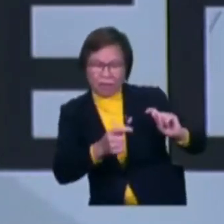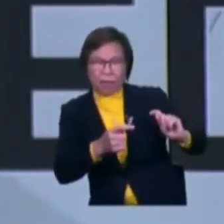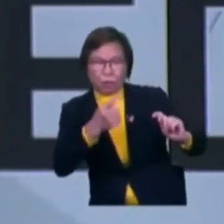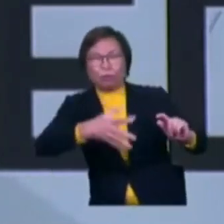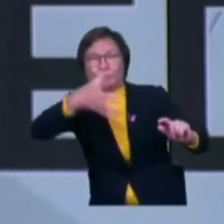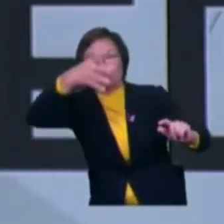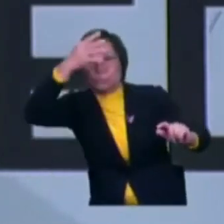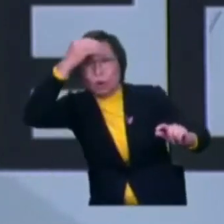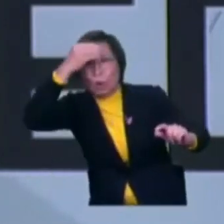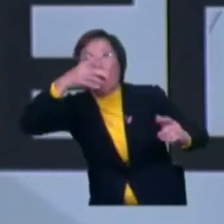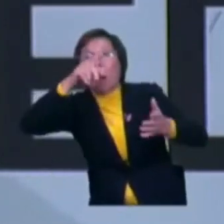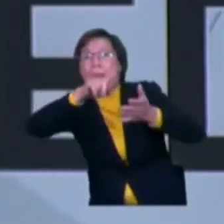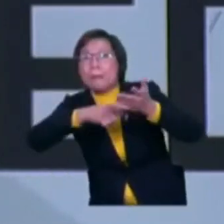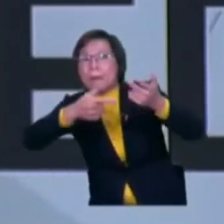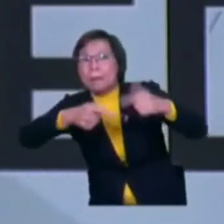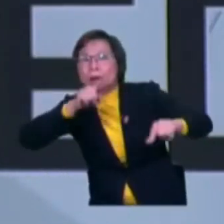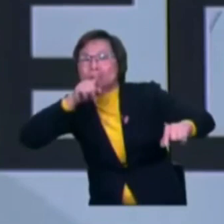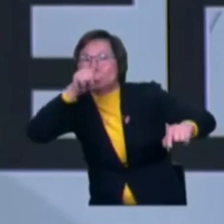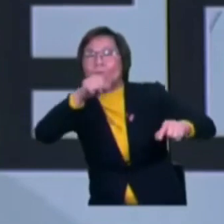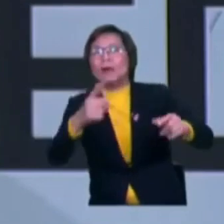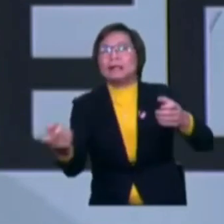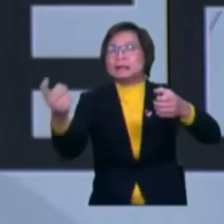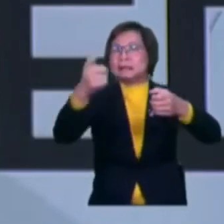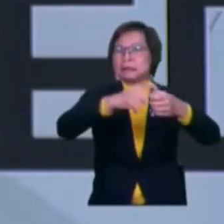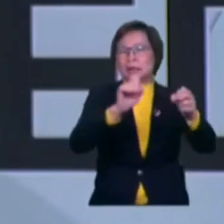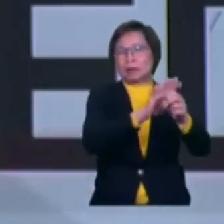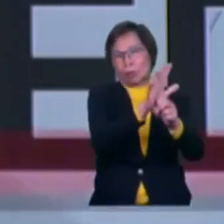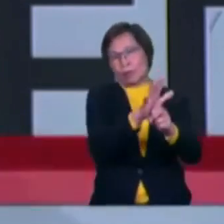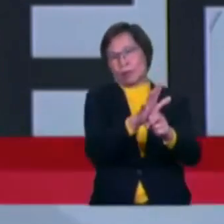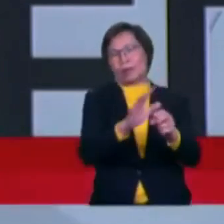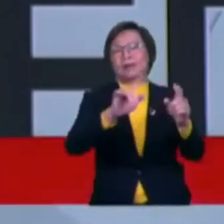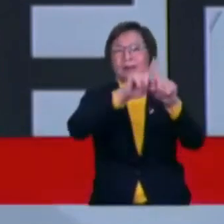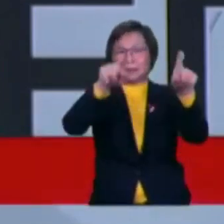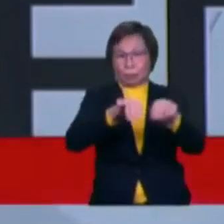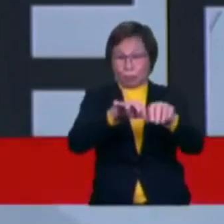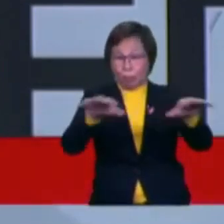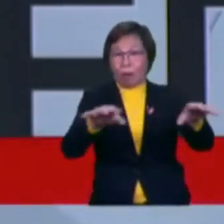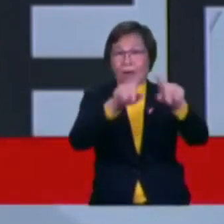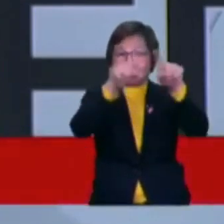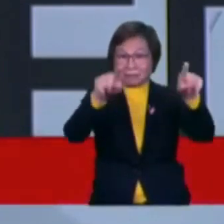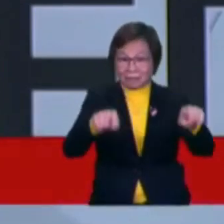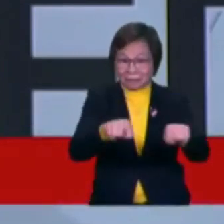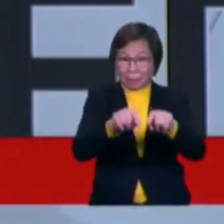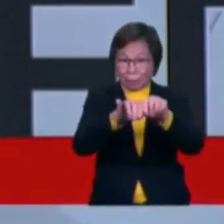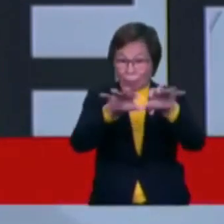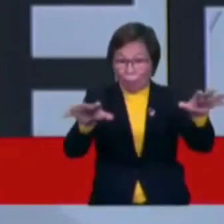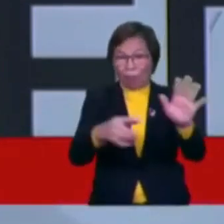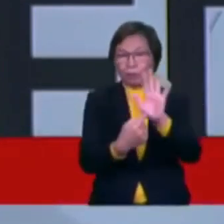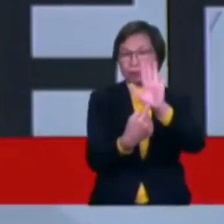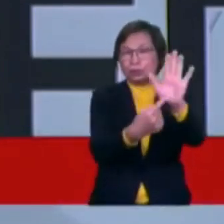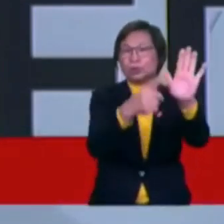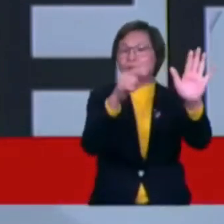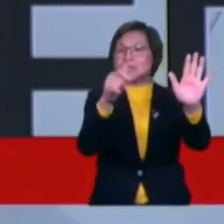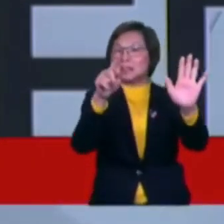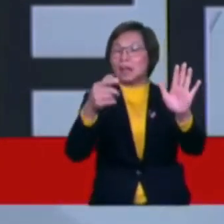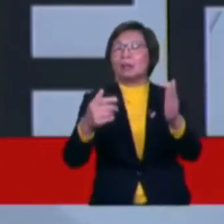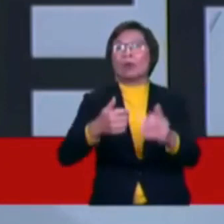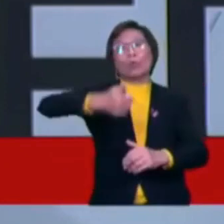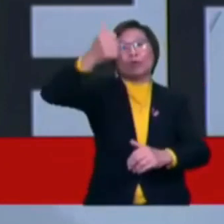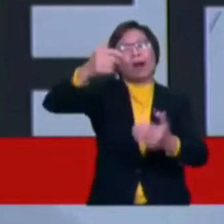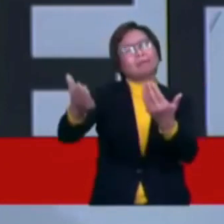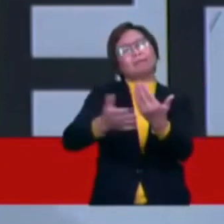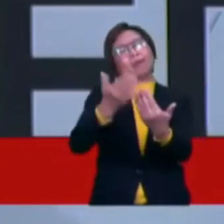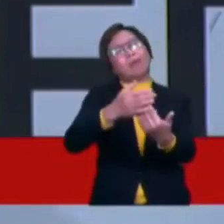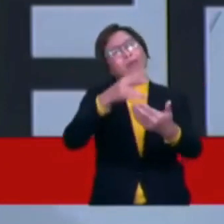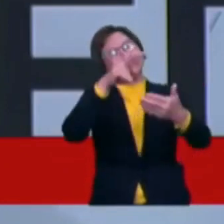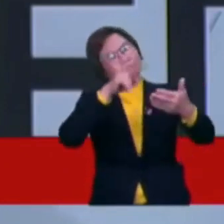dapat gambaran yang sebenar tentang keadaan COVID. Laman web ini akan memaparkan data utama yang lebih mudah difahami